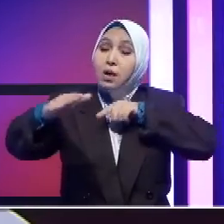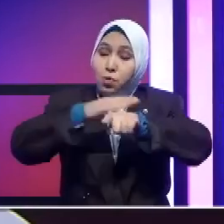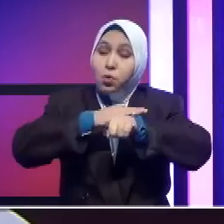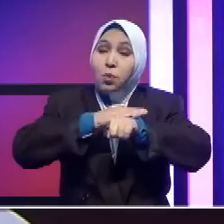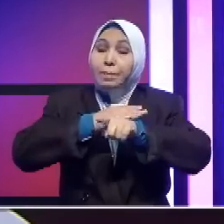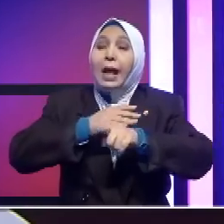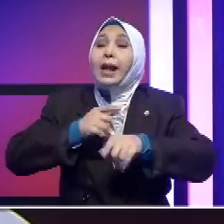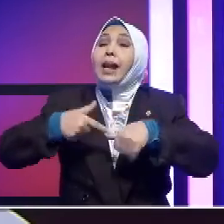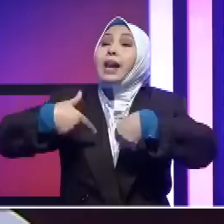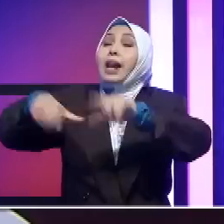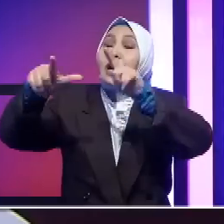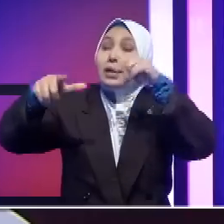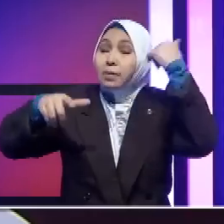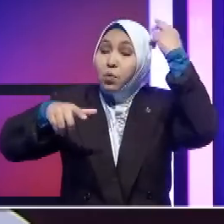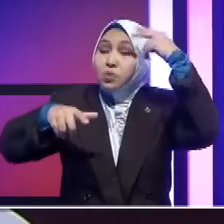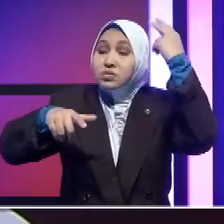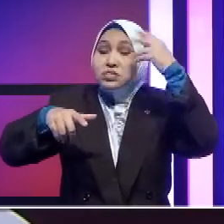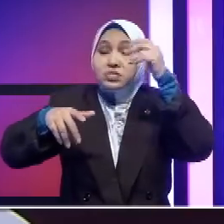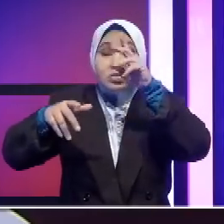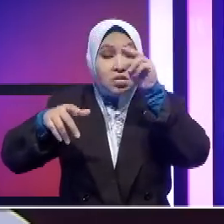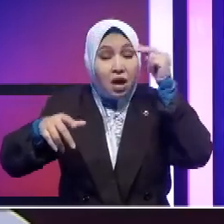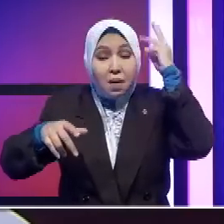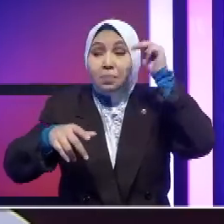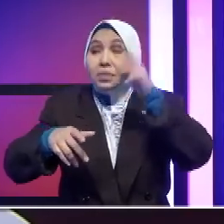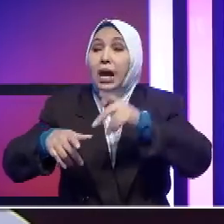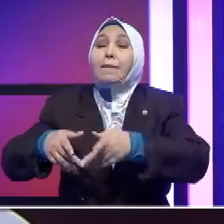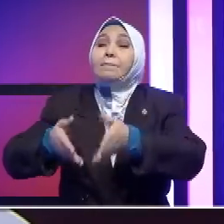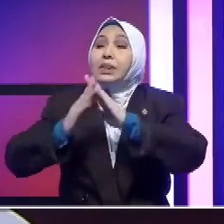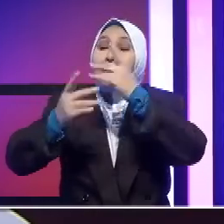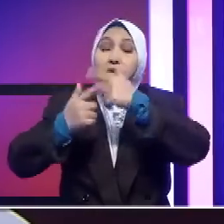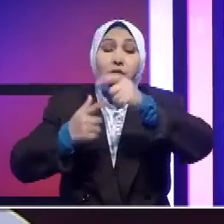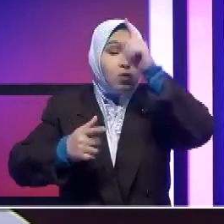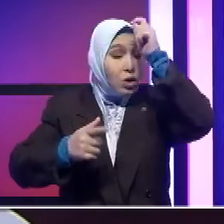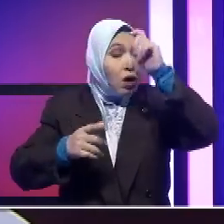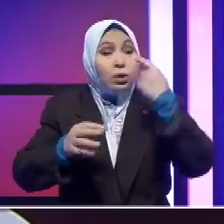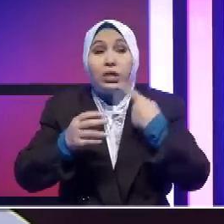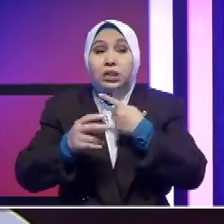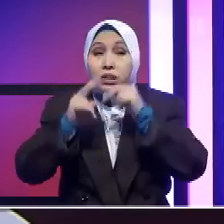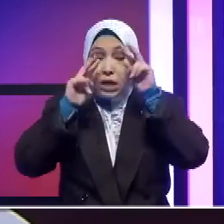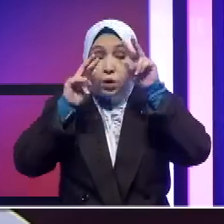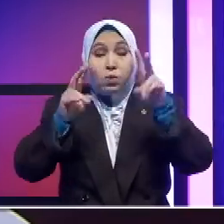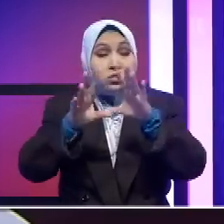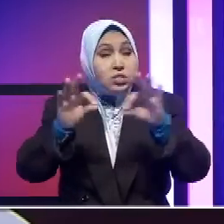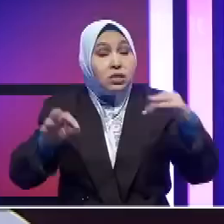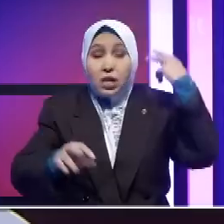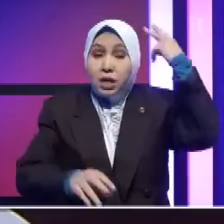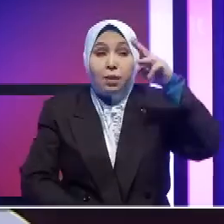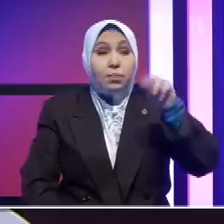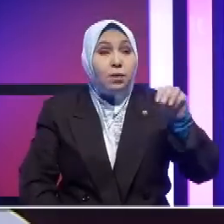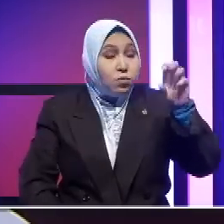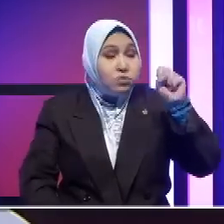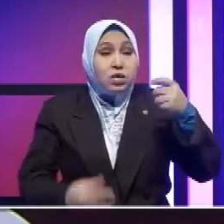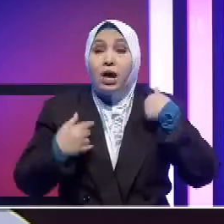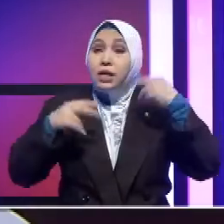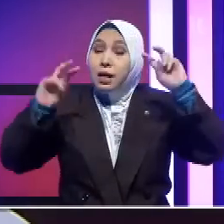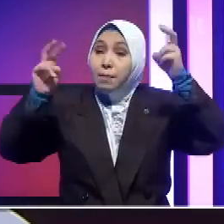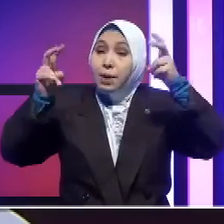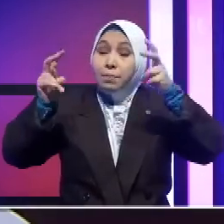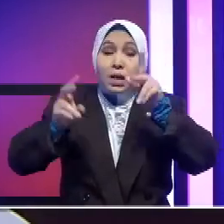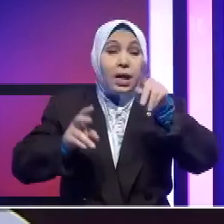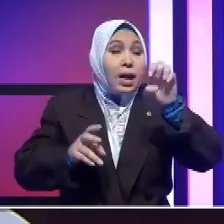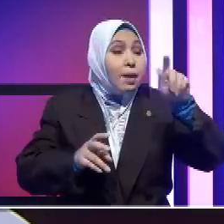Tuhannya. Kali ini kita menarik ya. Ini kalau kita lihat babak-babak episod Ustaz ya. Kisah Nabi Musa ni ada episod-episodnya pada